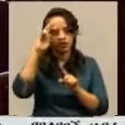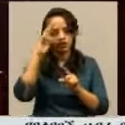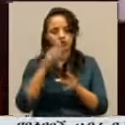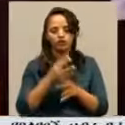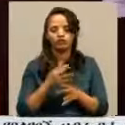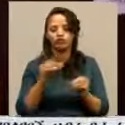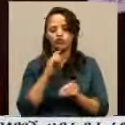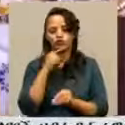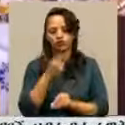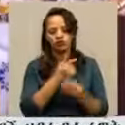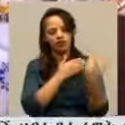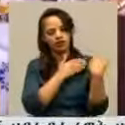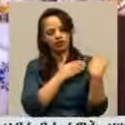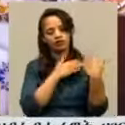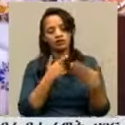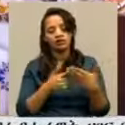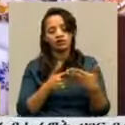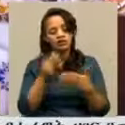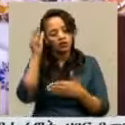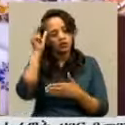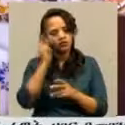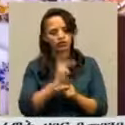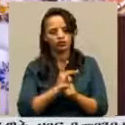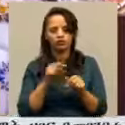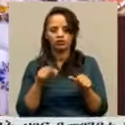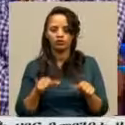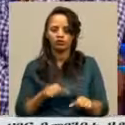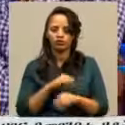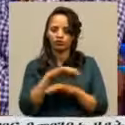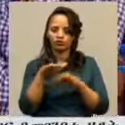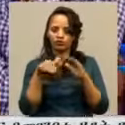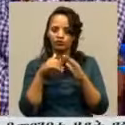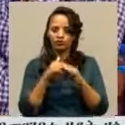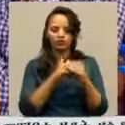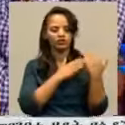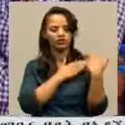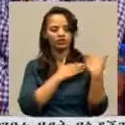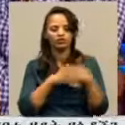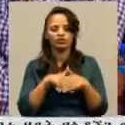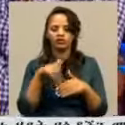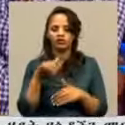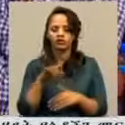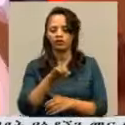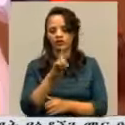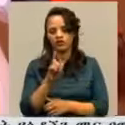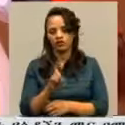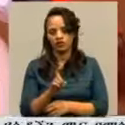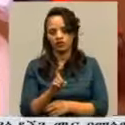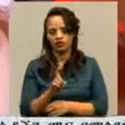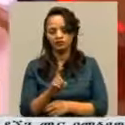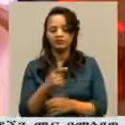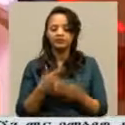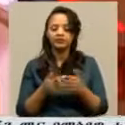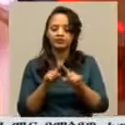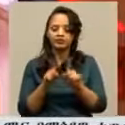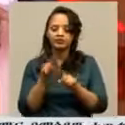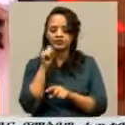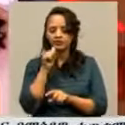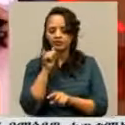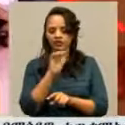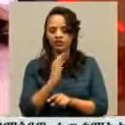ነው ያሉት ኃላፊዋ፣ እነኝህን ሴቶች ጠብቆ ለማቆየት ሁሉም የድርሻውን እንዲወጣም ጠይቀዋል። እነዚህን የመሳሰሉ